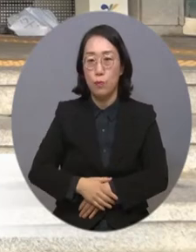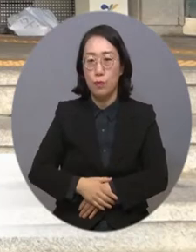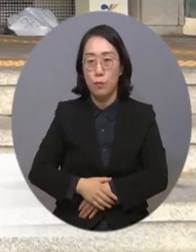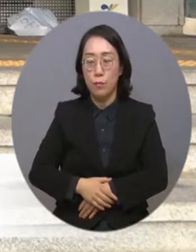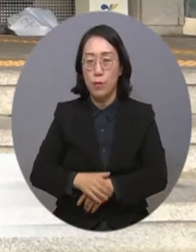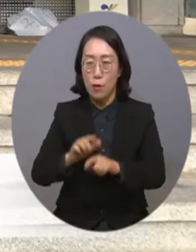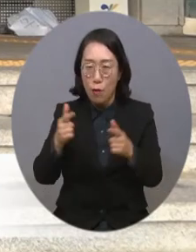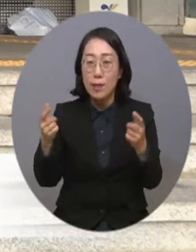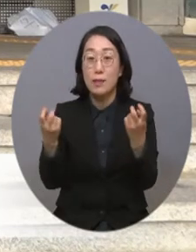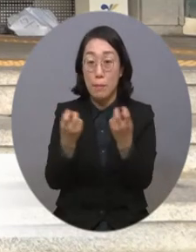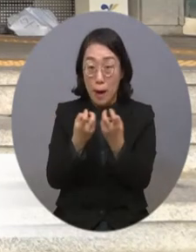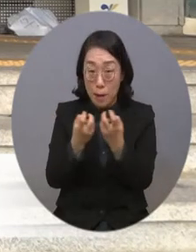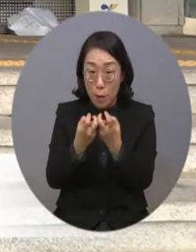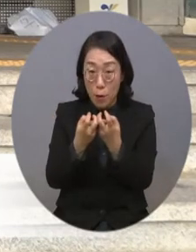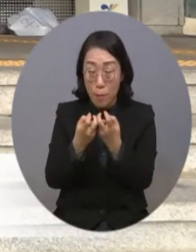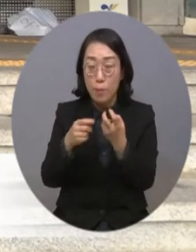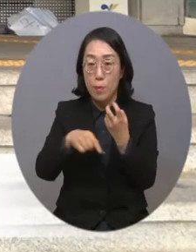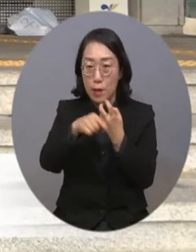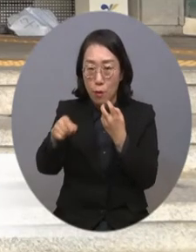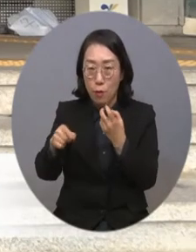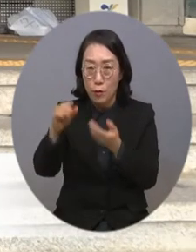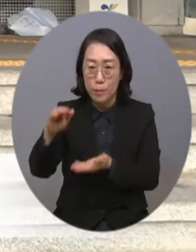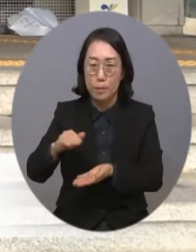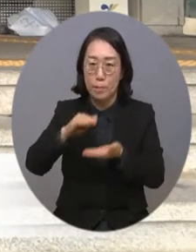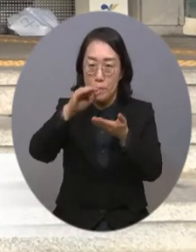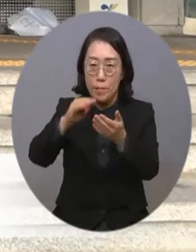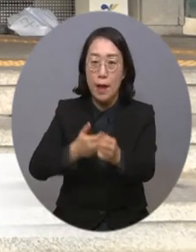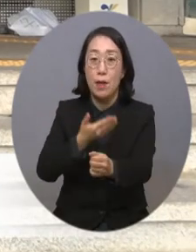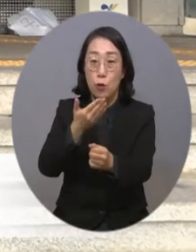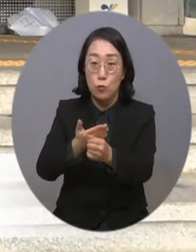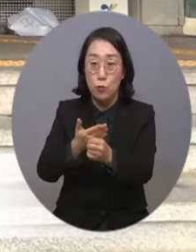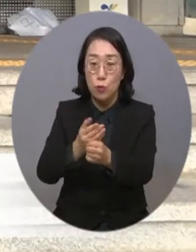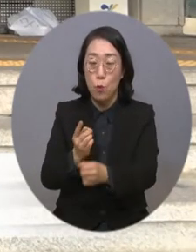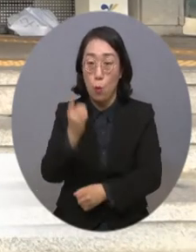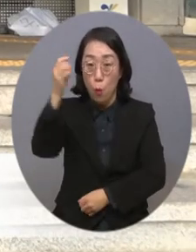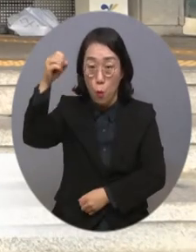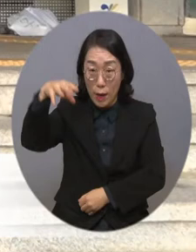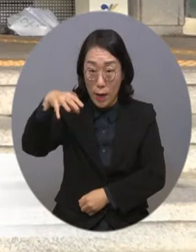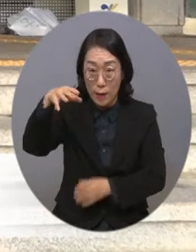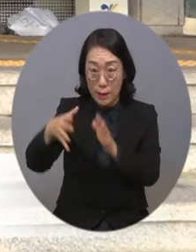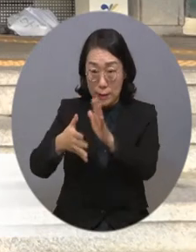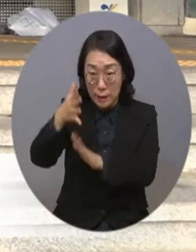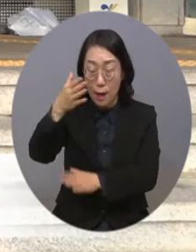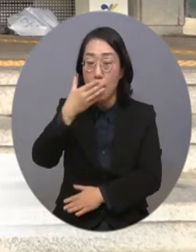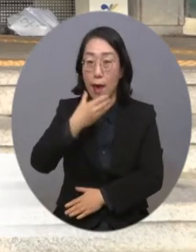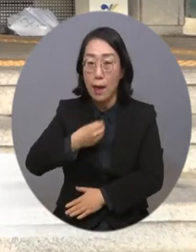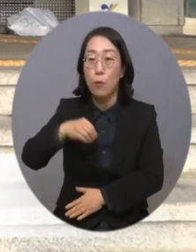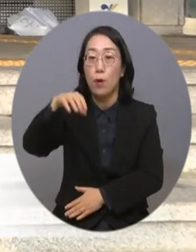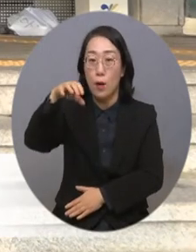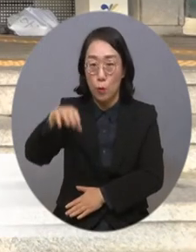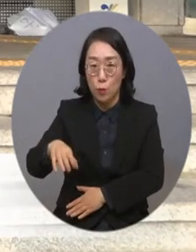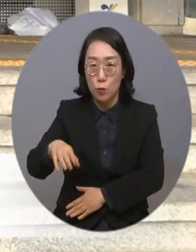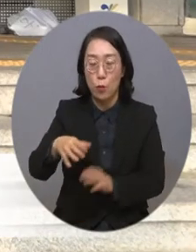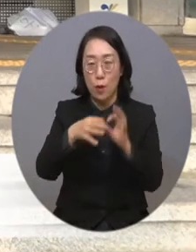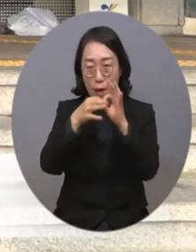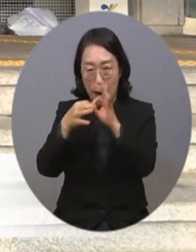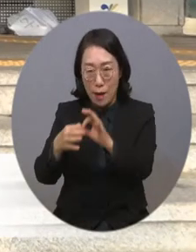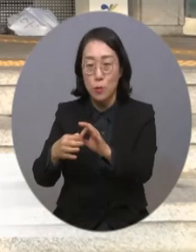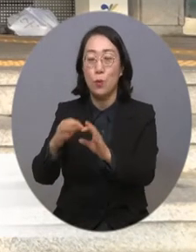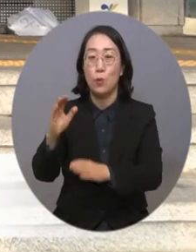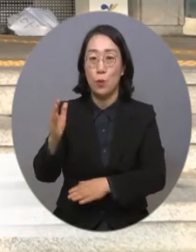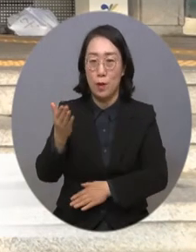매력을 뭐 전체보기 고요히 문제 고행 심에 행복 타는 도시로 곳 음악은